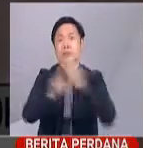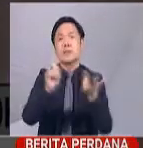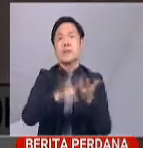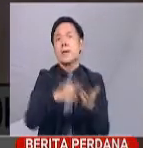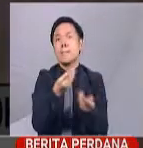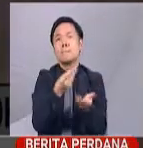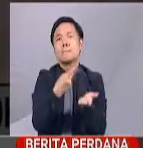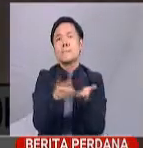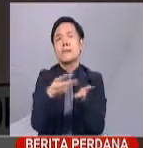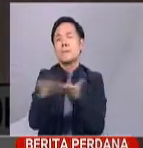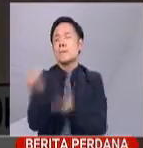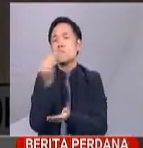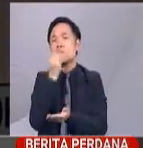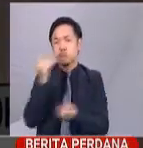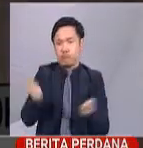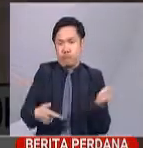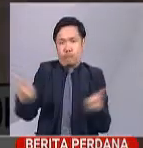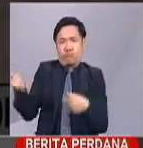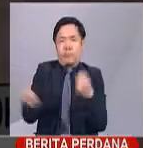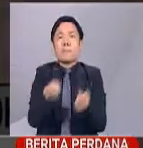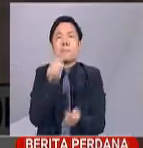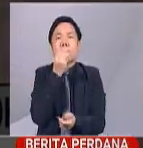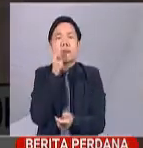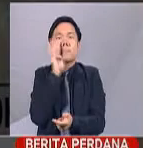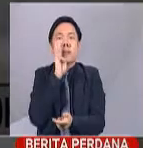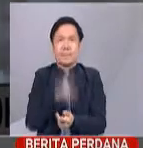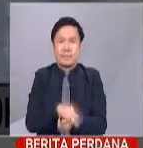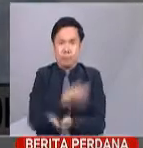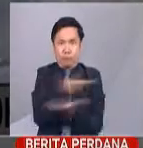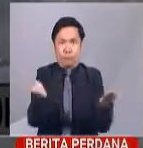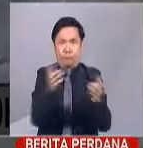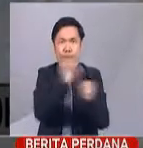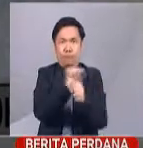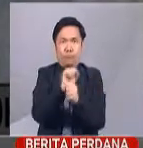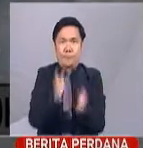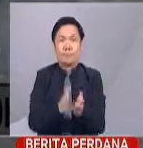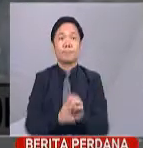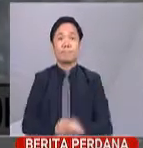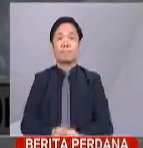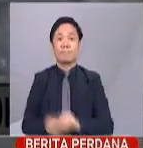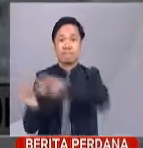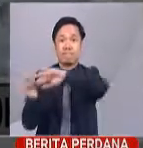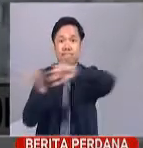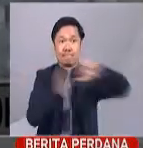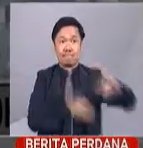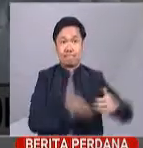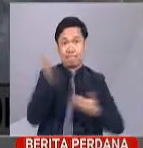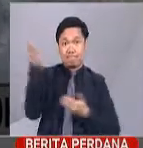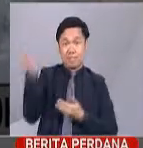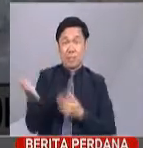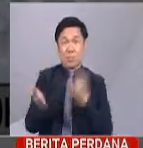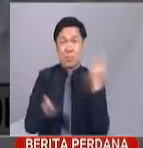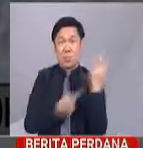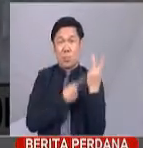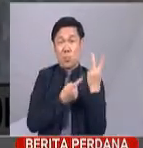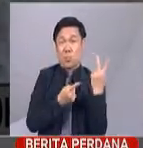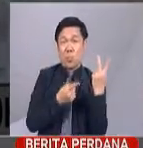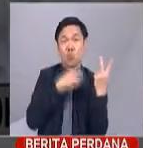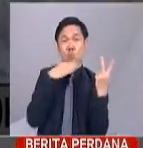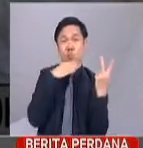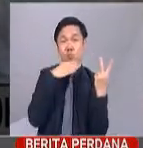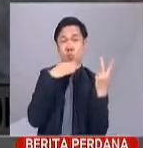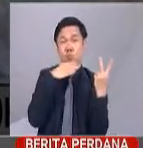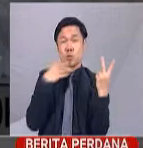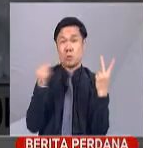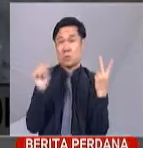Demi mengikut tren terkini di media sosial, dua remaja perempuan sanggup membahayakan nyawa mereka sendiri. Kedua-dua mereka